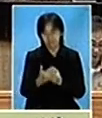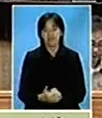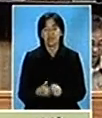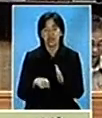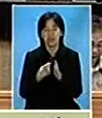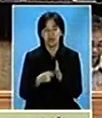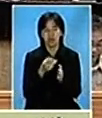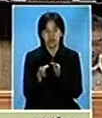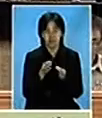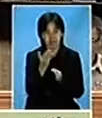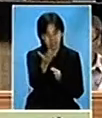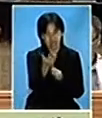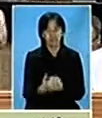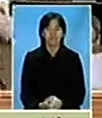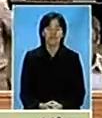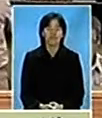ครับ